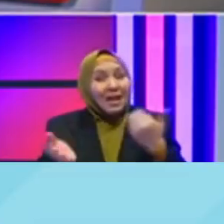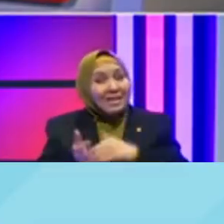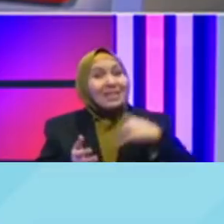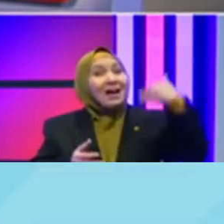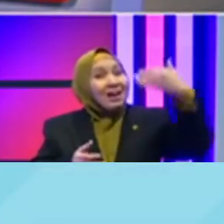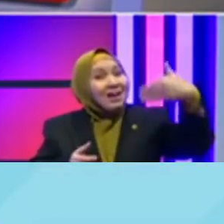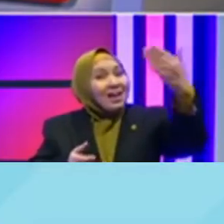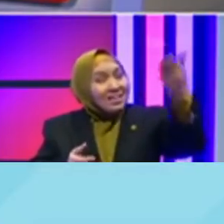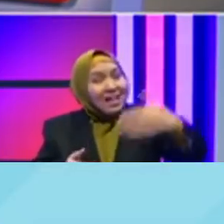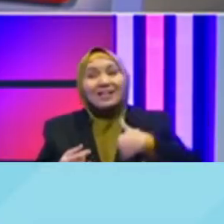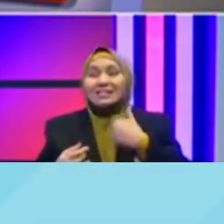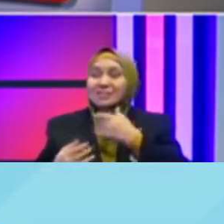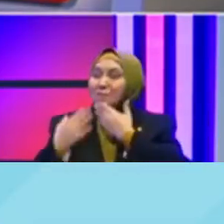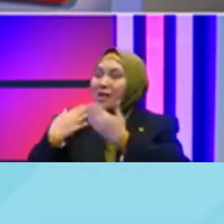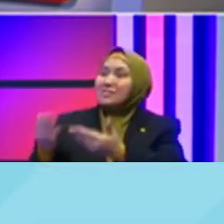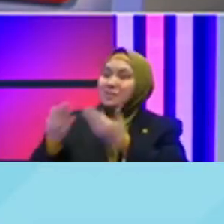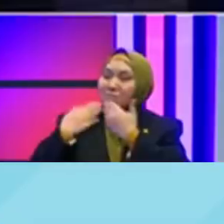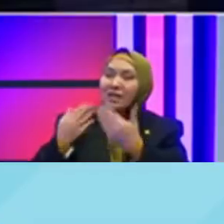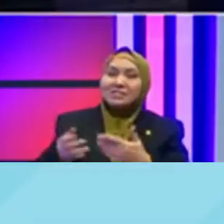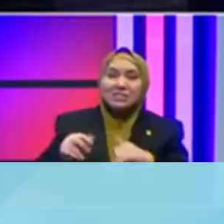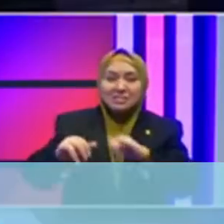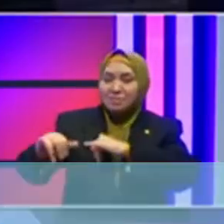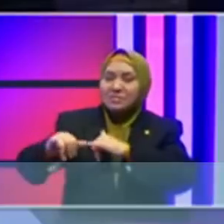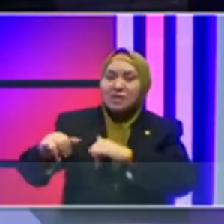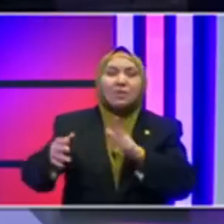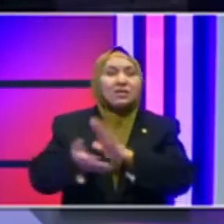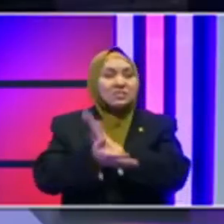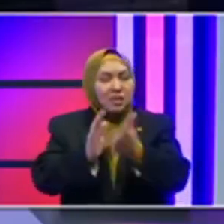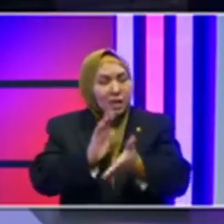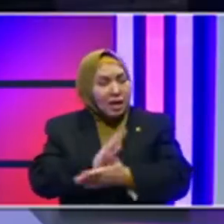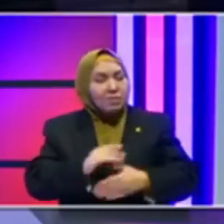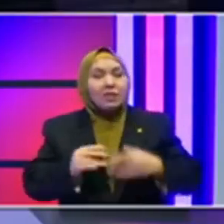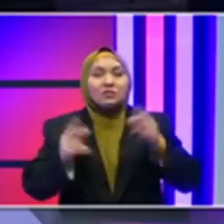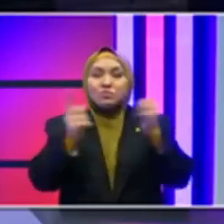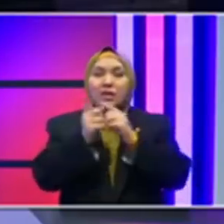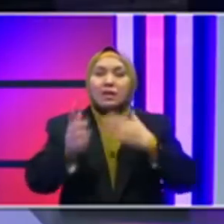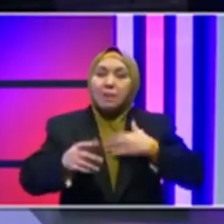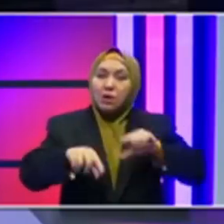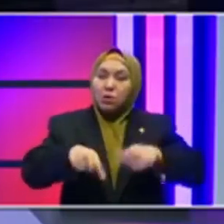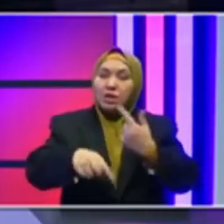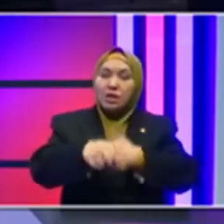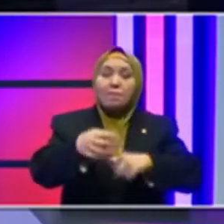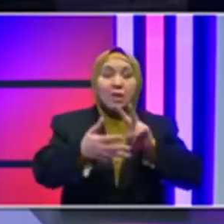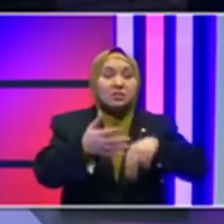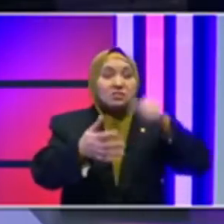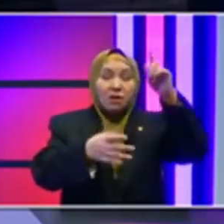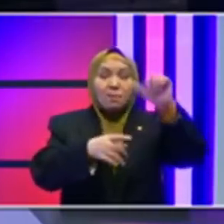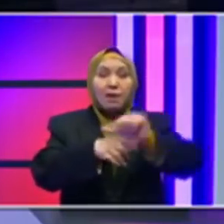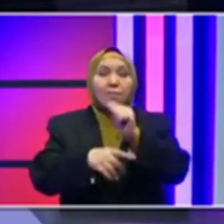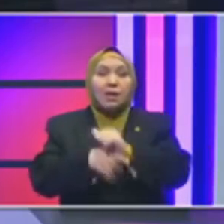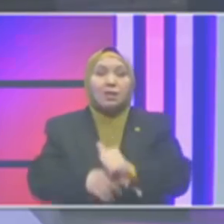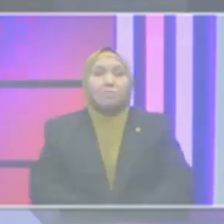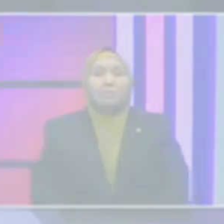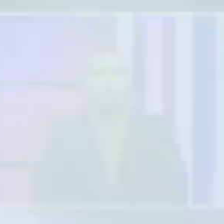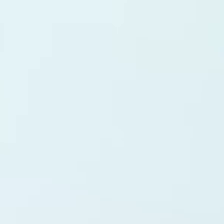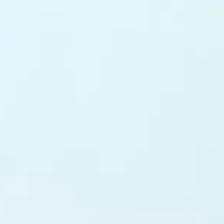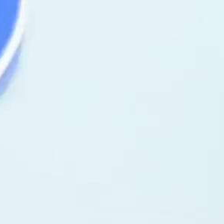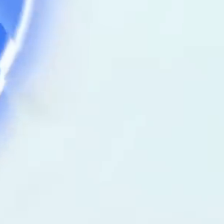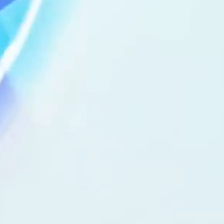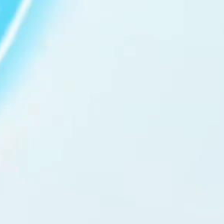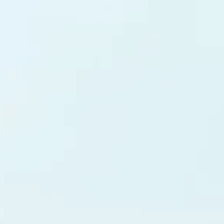datang dan kita bertemu lagi dalam aman Insya Allah